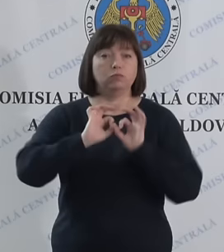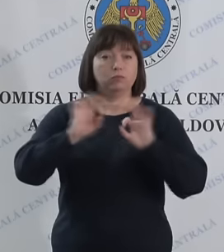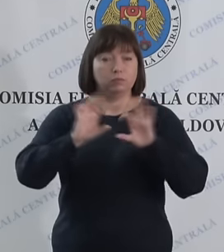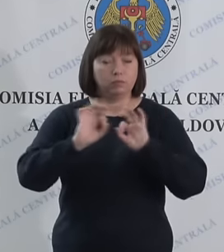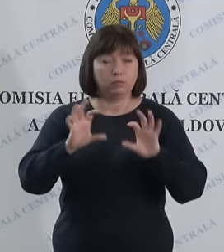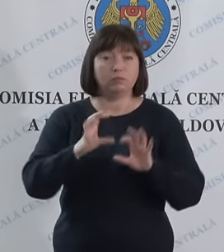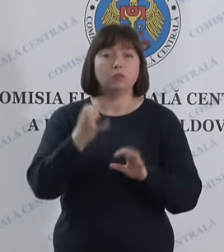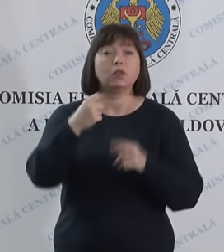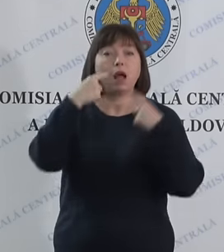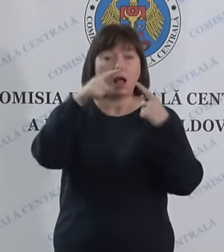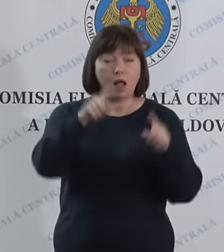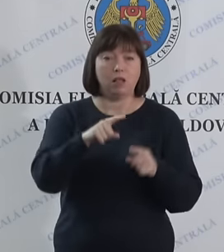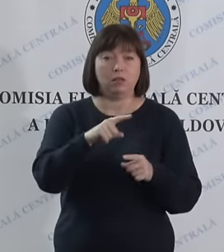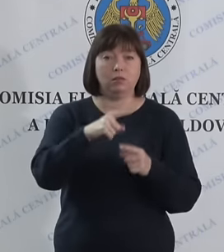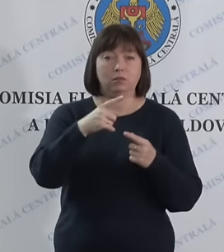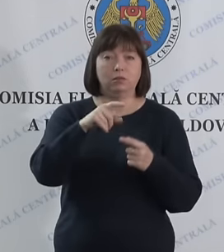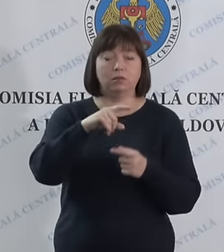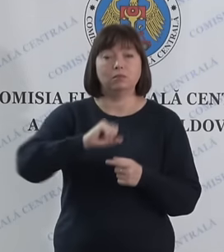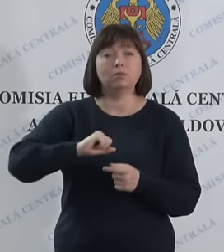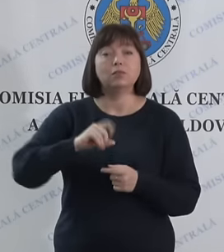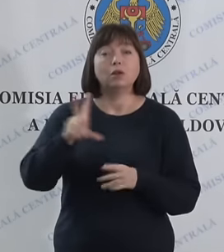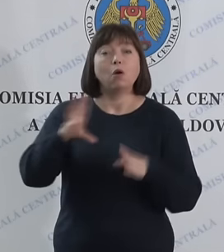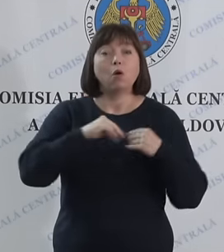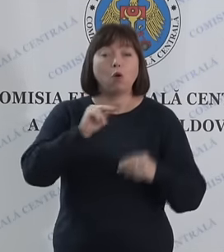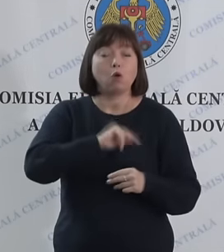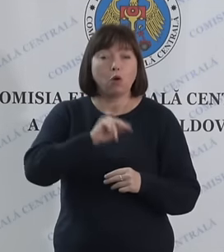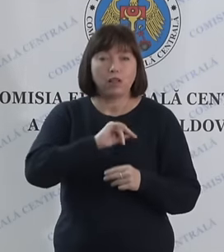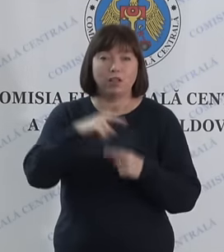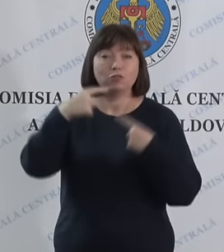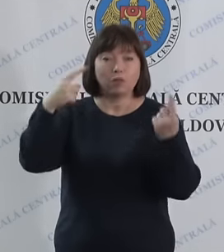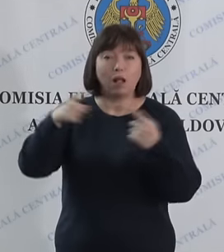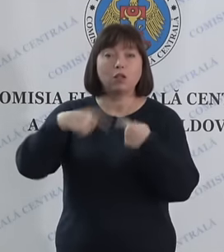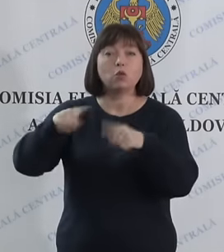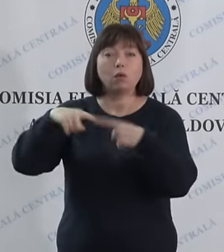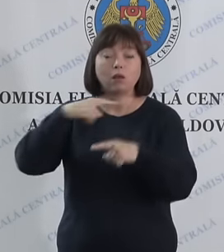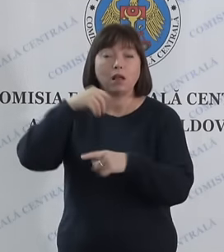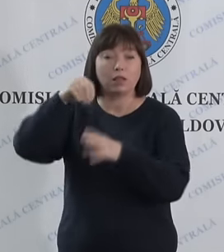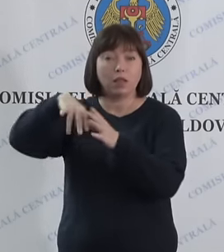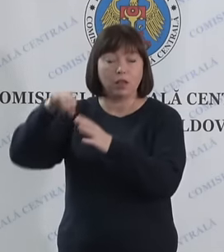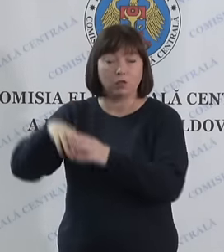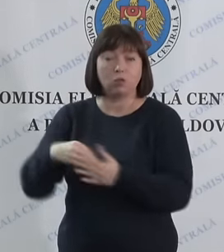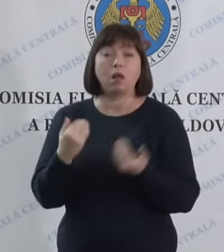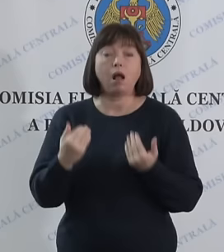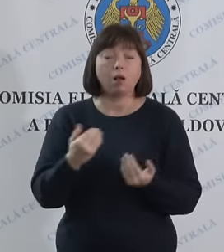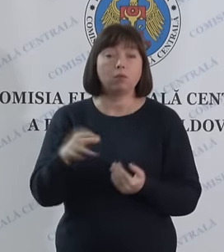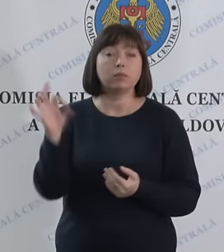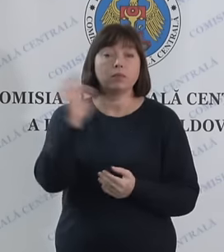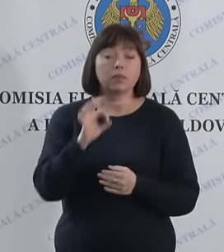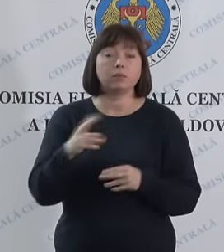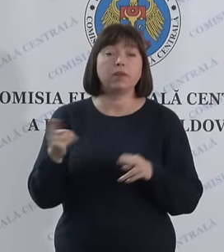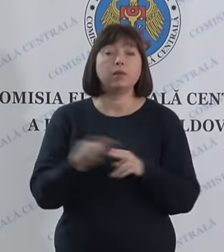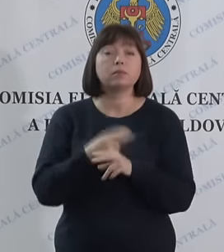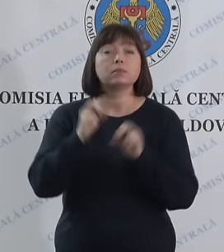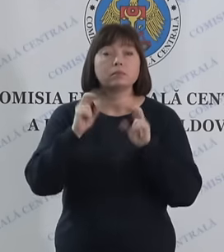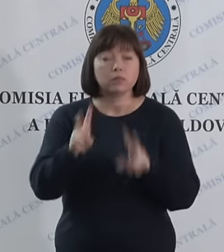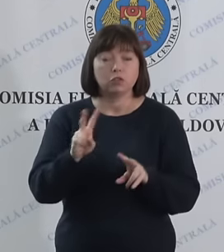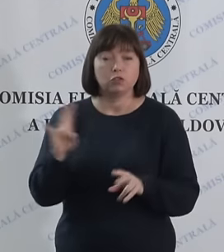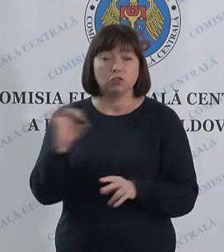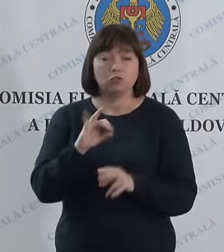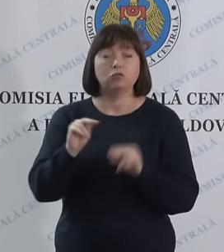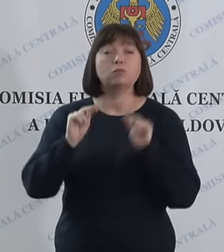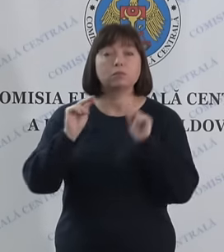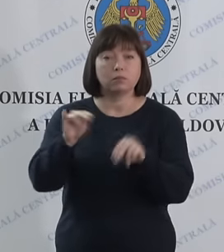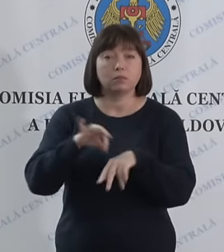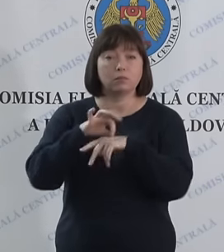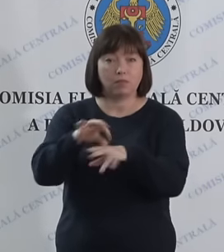cu alți colegi din organele electorale. Și acum, referitor la securitatea și integritatea procesului de